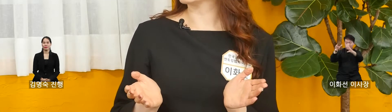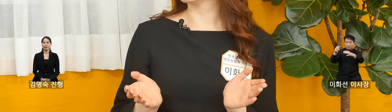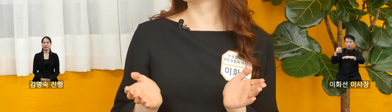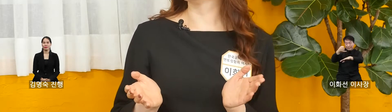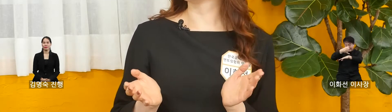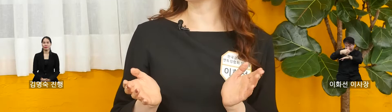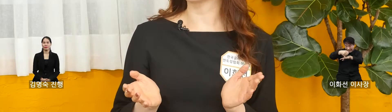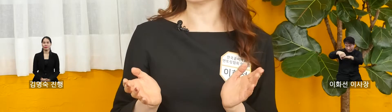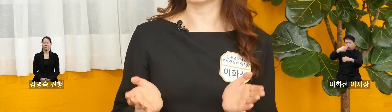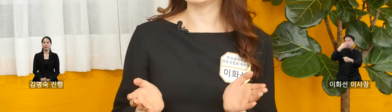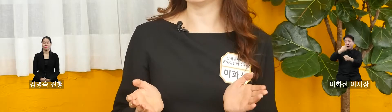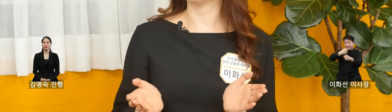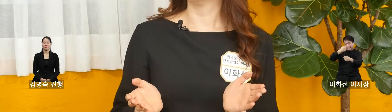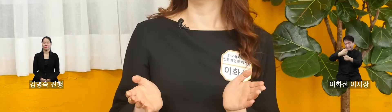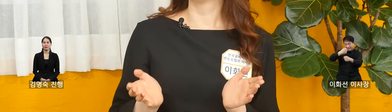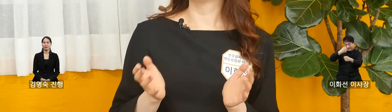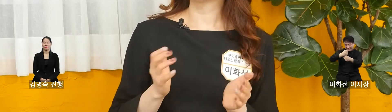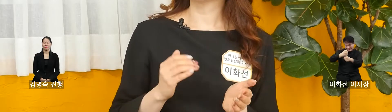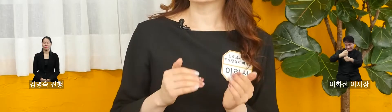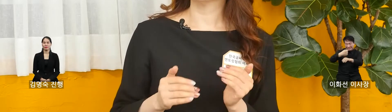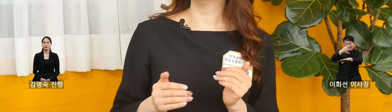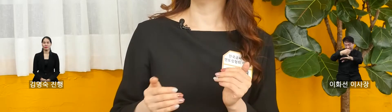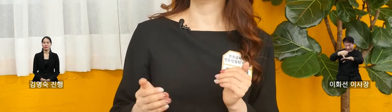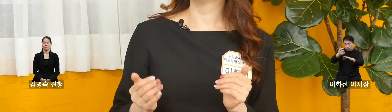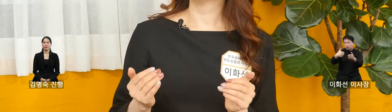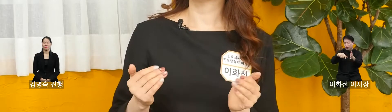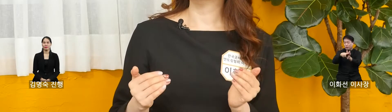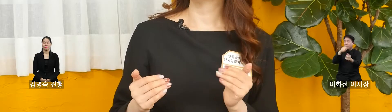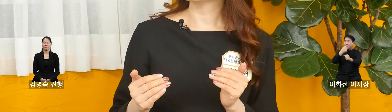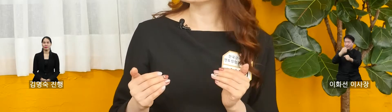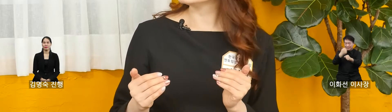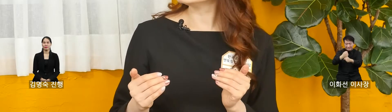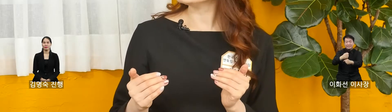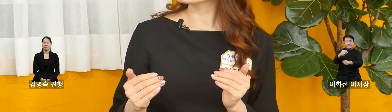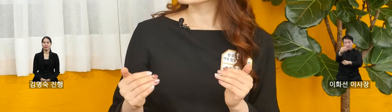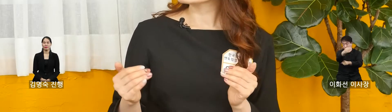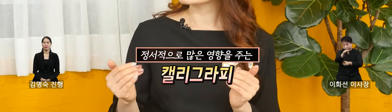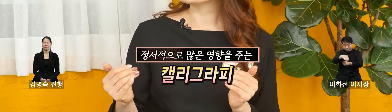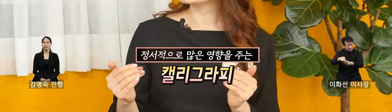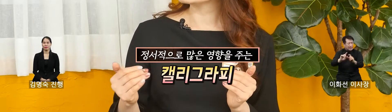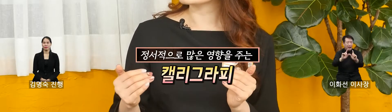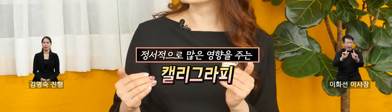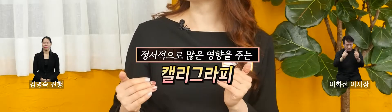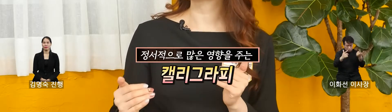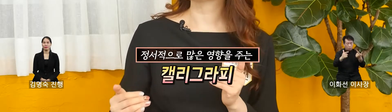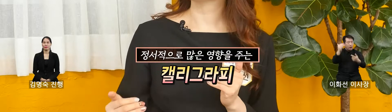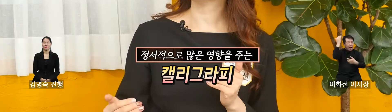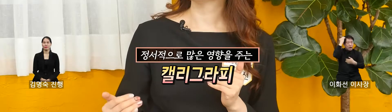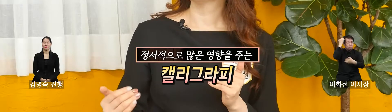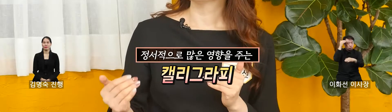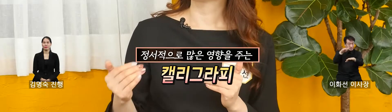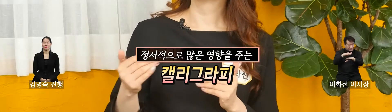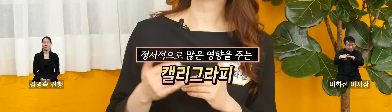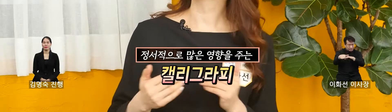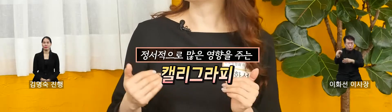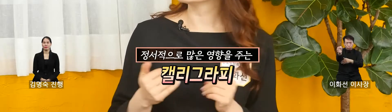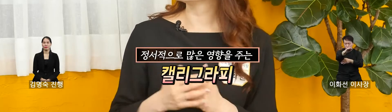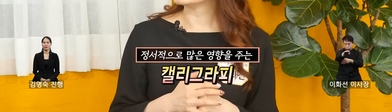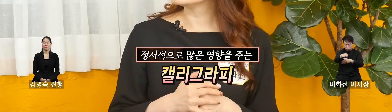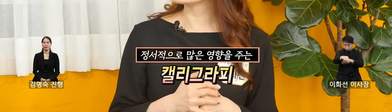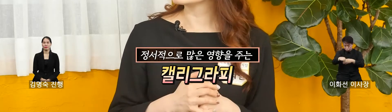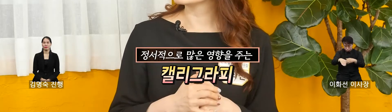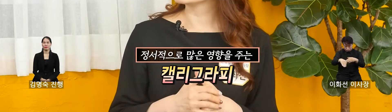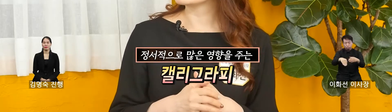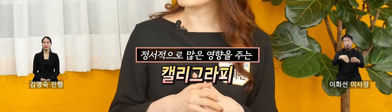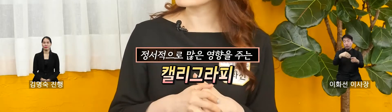요소로만 생각하는 그 요소가 다르게 붓으로 하고 있는 우리나라 캘리그라피는 사람들의 정서에 굉장히